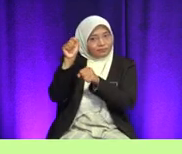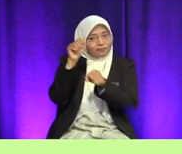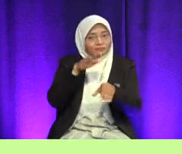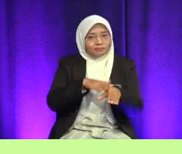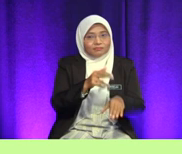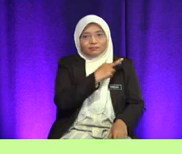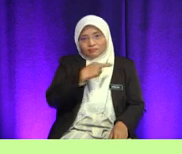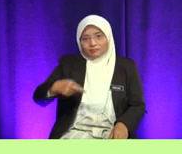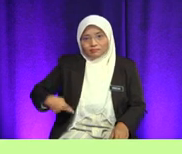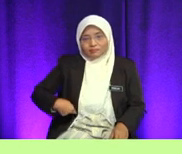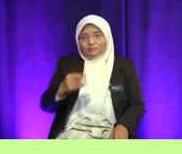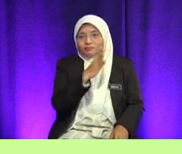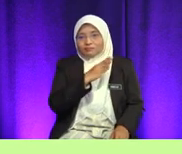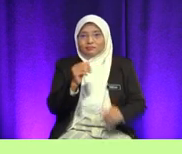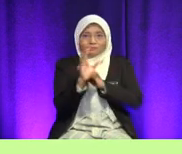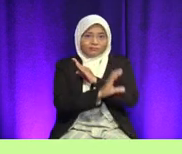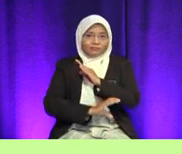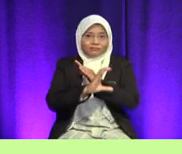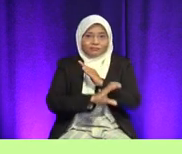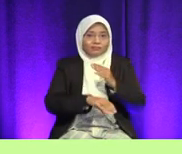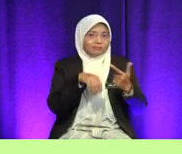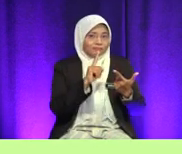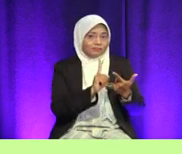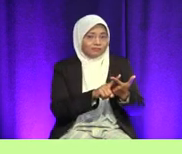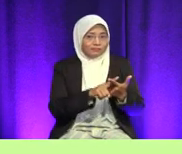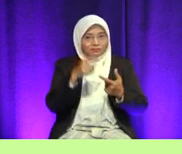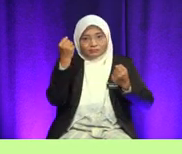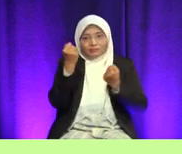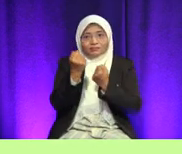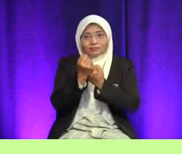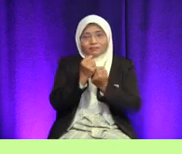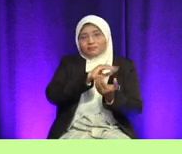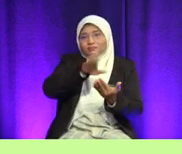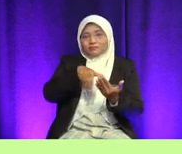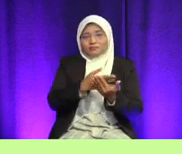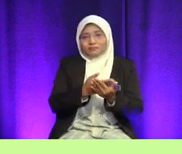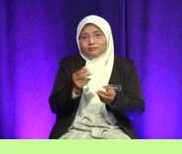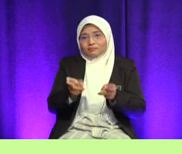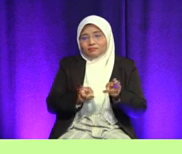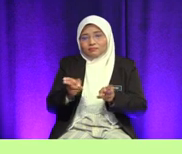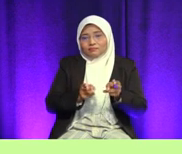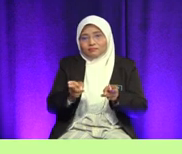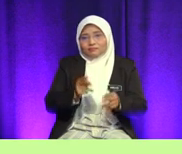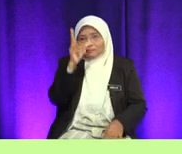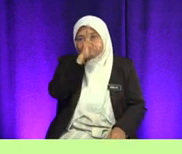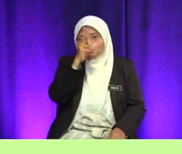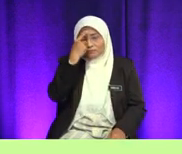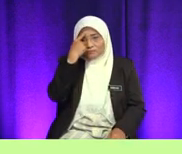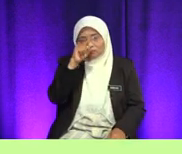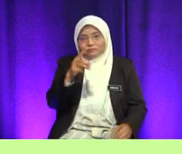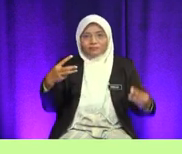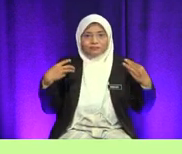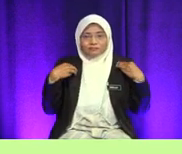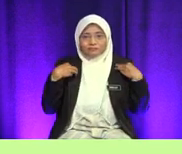juga perlu menyokong segala usaha dan rasa kerajaan pada bagi mewujudkan kestabilan